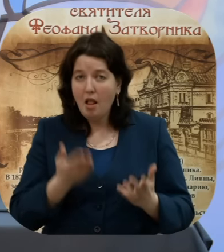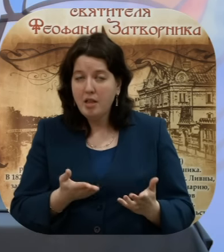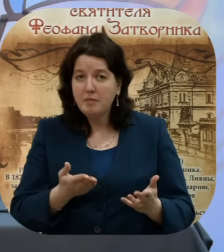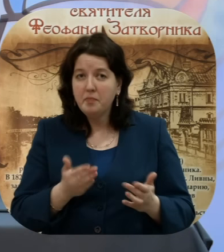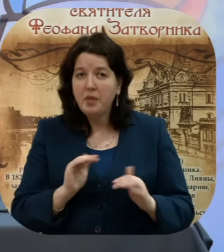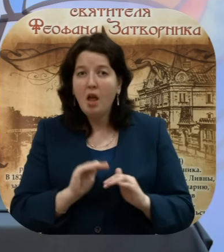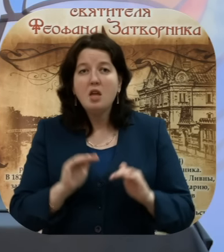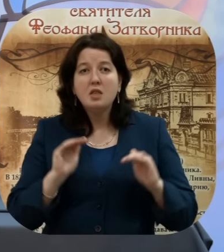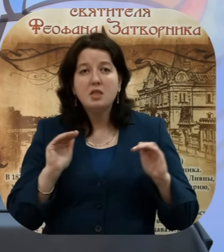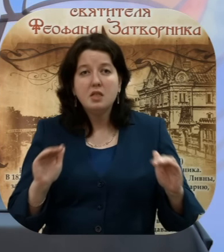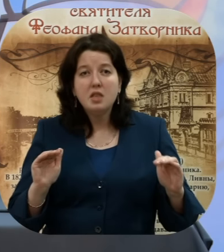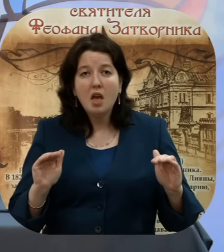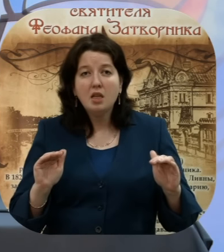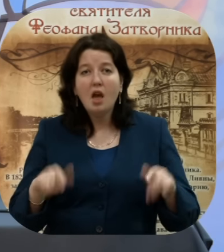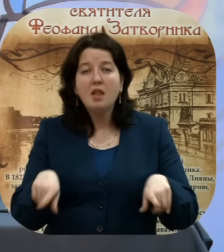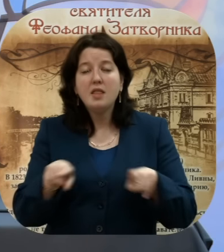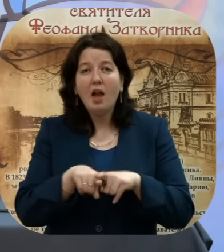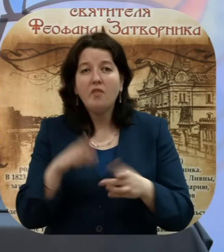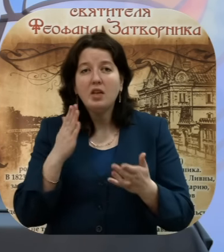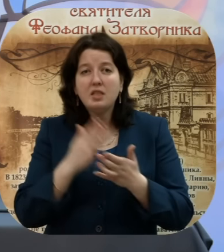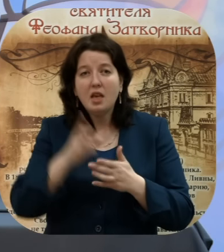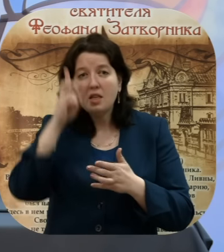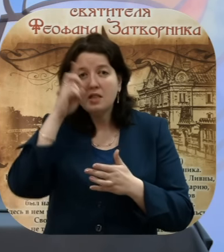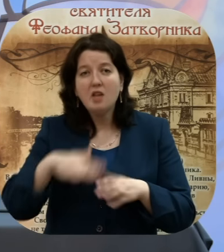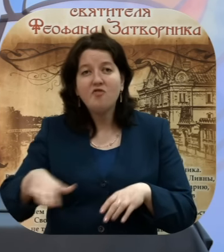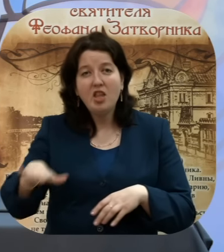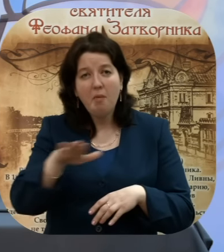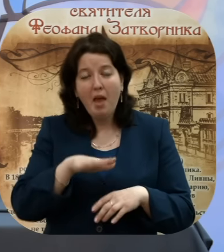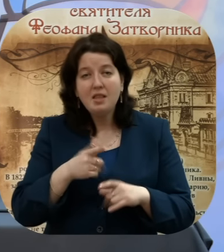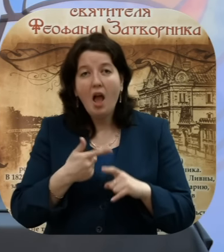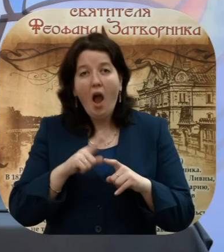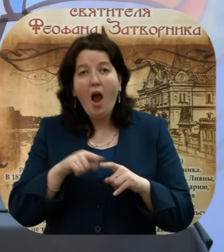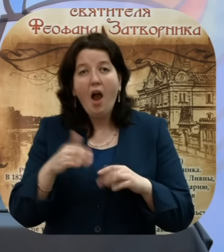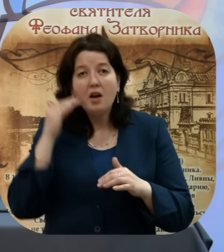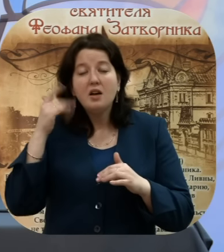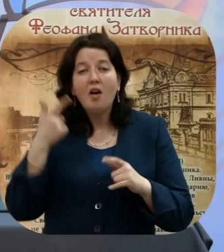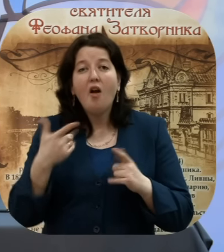Дети таковых есть Царство Небесное, а вы, родители, что делаете?